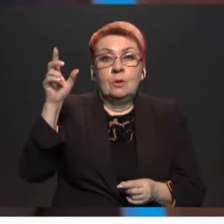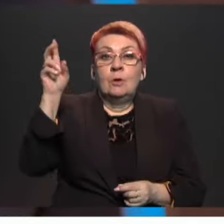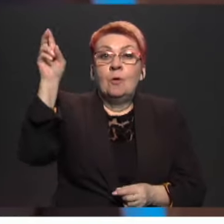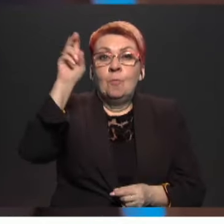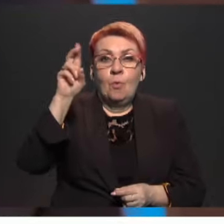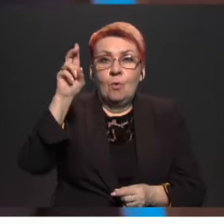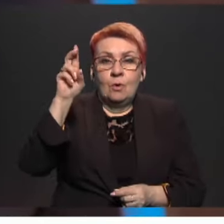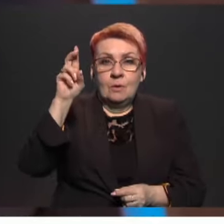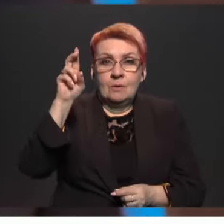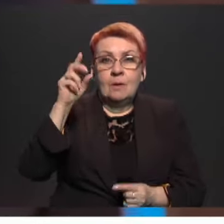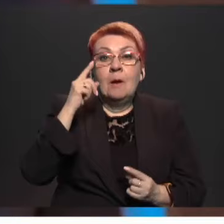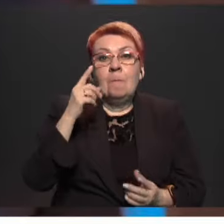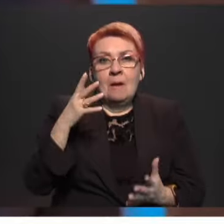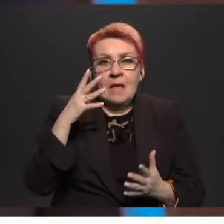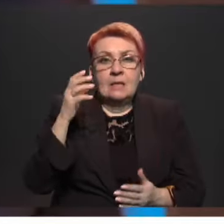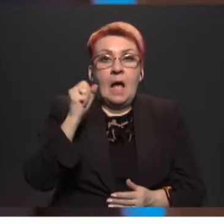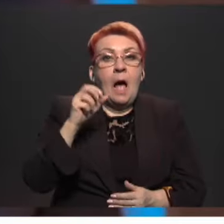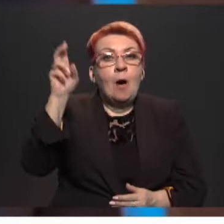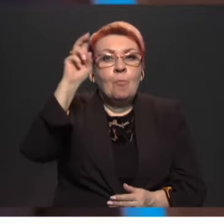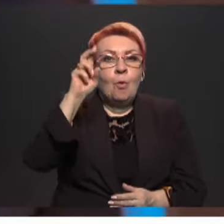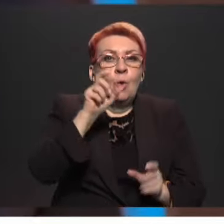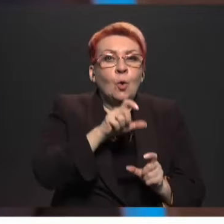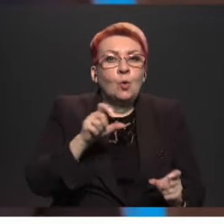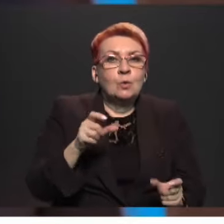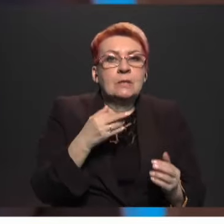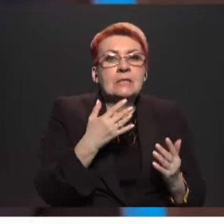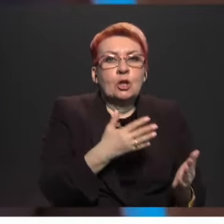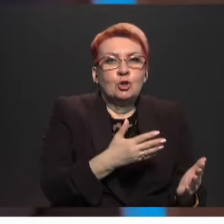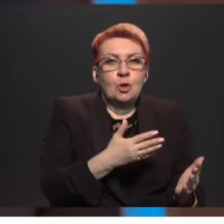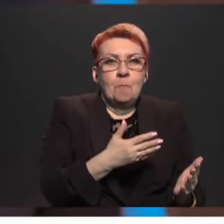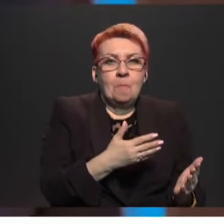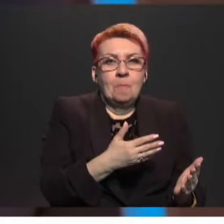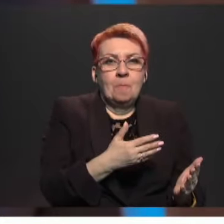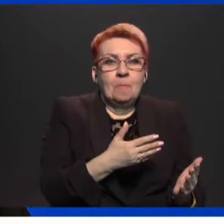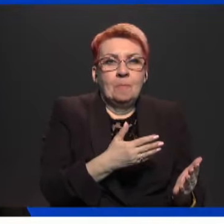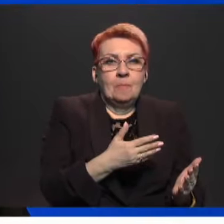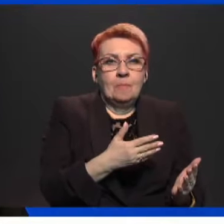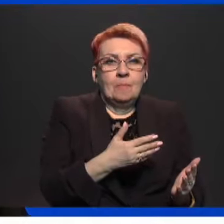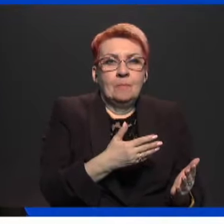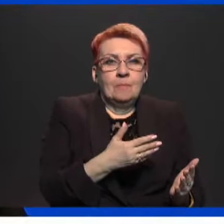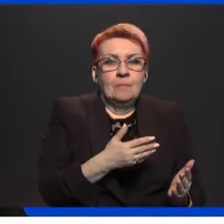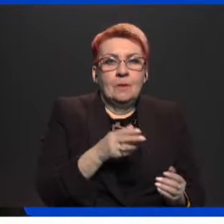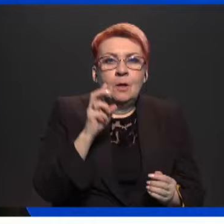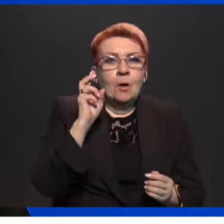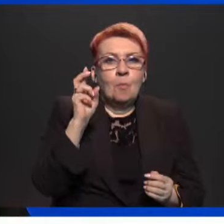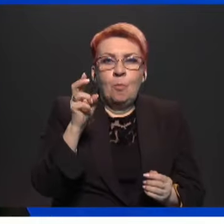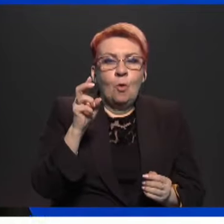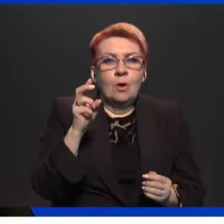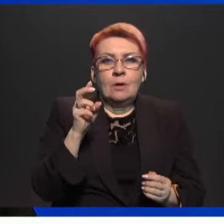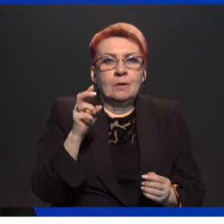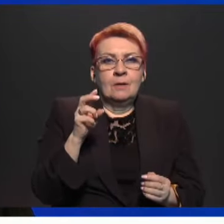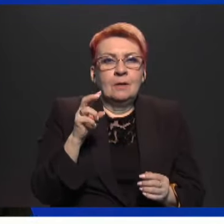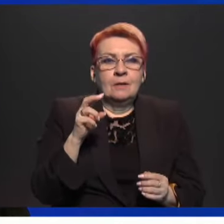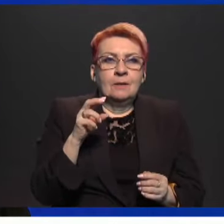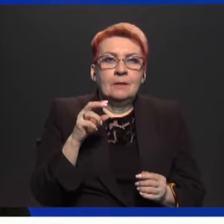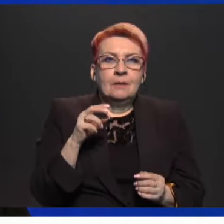Богу нужны люди? Вот такой Богу, вопрос. Зачем нужны люди? Бог не нуждается ни в чем. Нужды